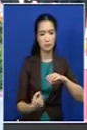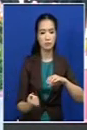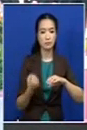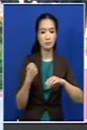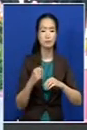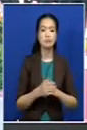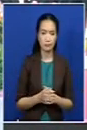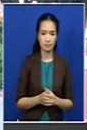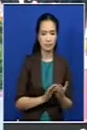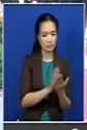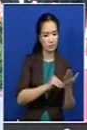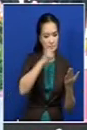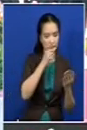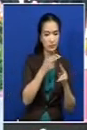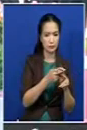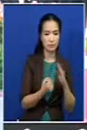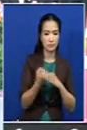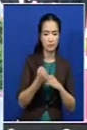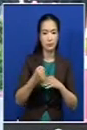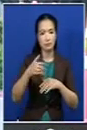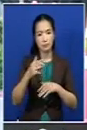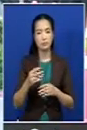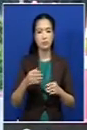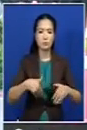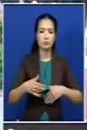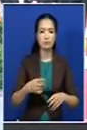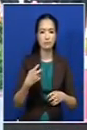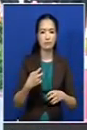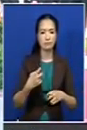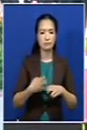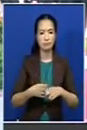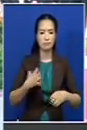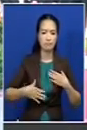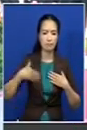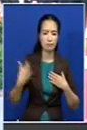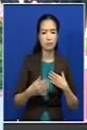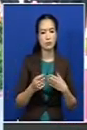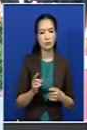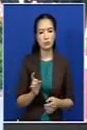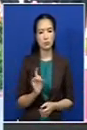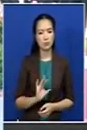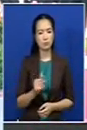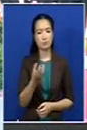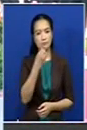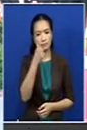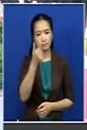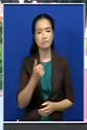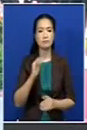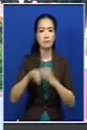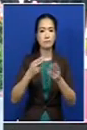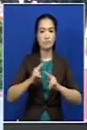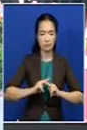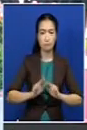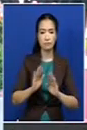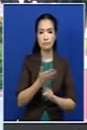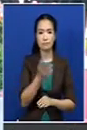าดได้ในประเทศนอกประเทศประชาชนก็ไม่ลำบากนะยังไงเราก็อยู่ได้กินได้ก็ต้องลงพัฒนาตัวเองนะครับก็ฝาก